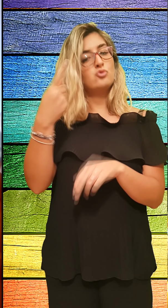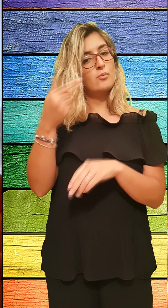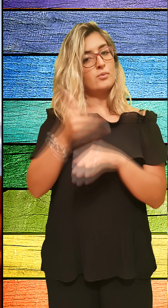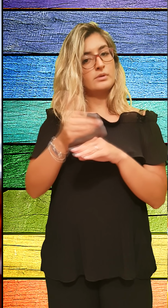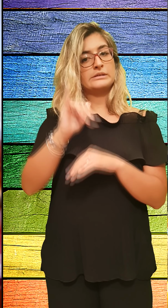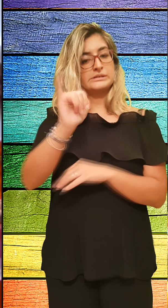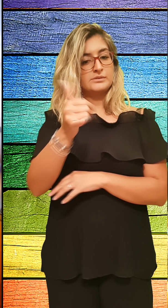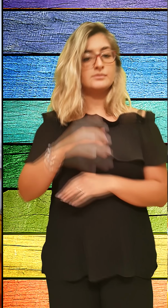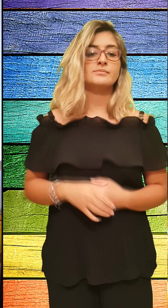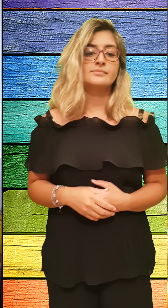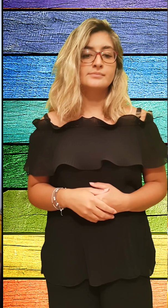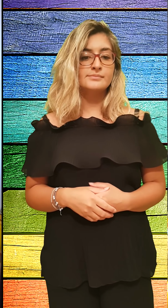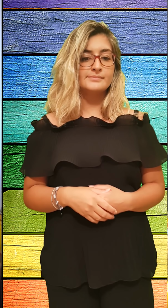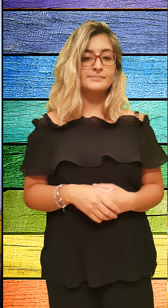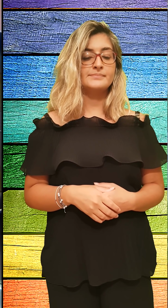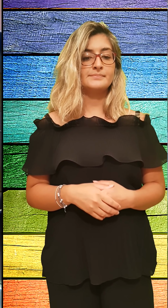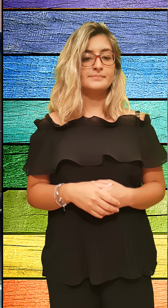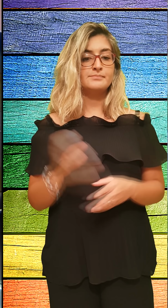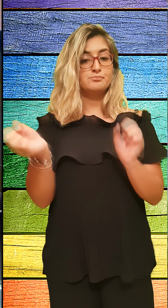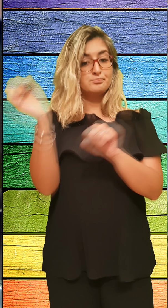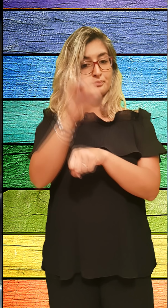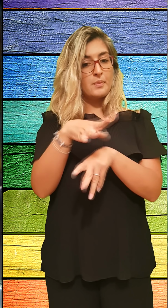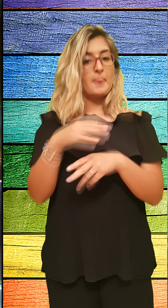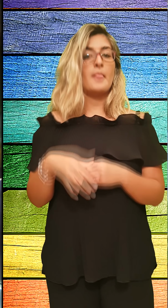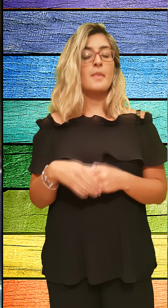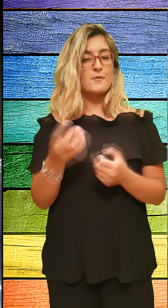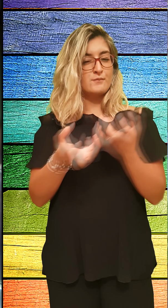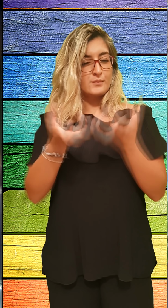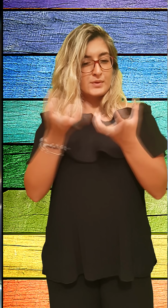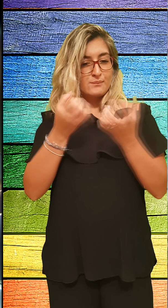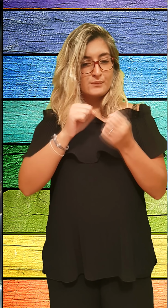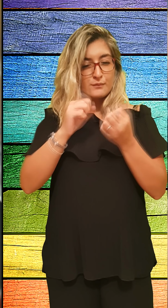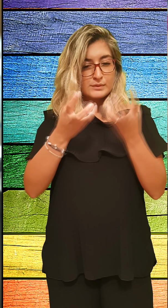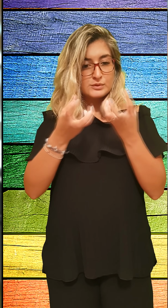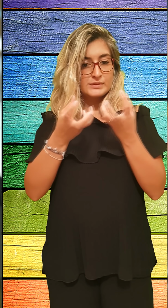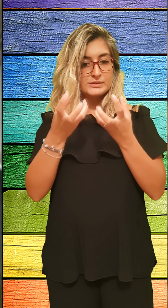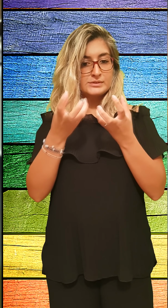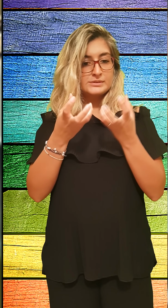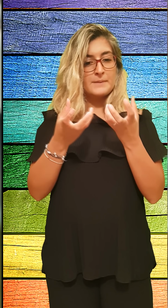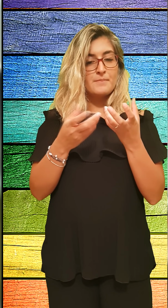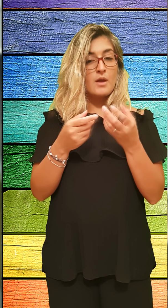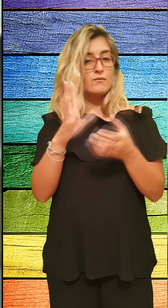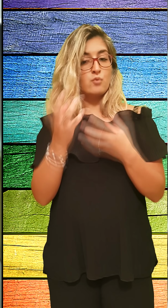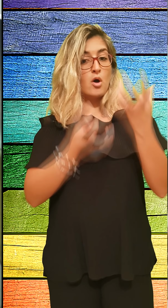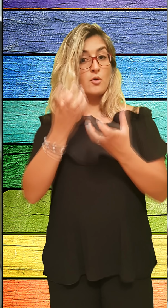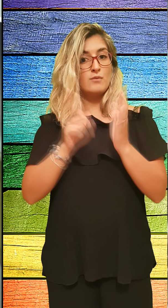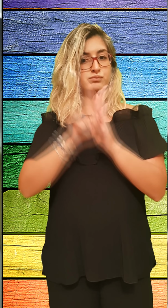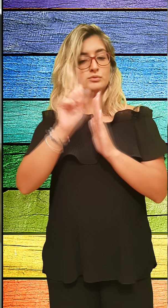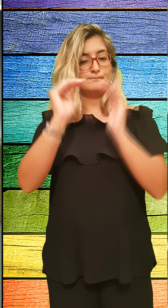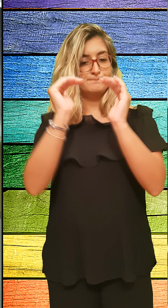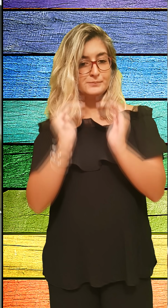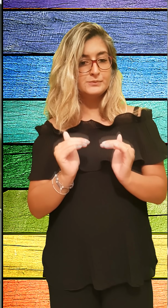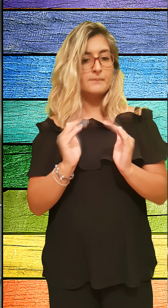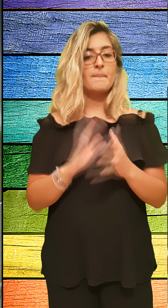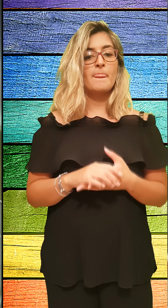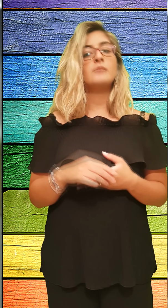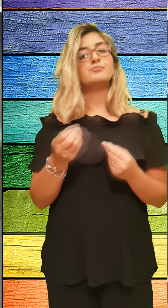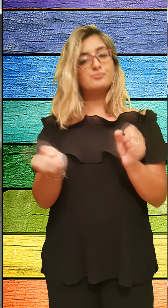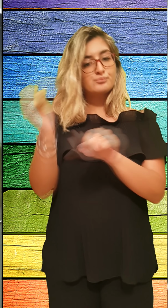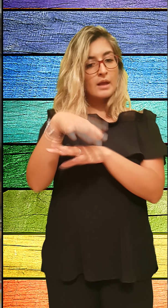con tutto che andremo poi a togliere. La facciamo soffriggere leggermente, fuoco basso, se no vi si brucia. Ci andremo ad aggiungere la foglia